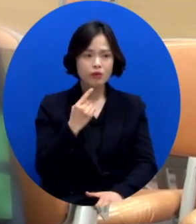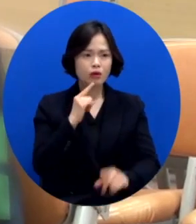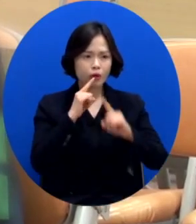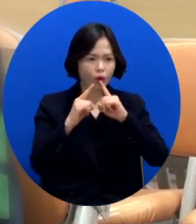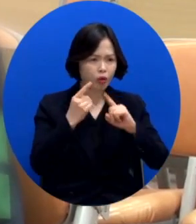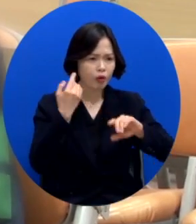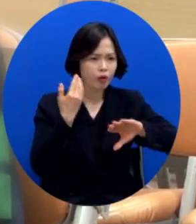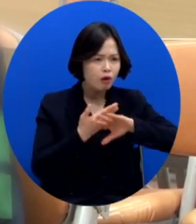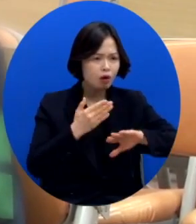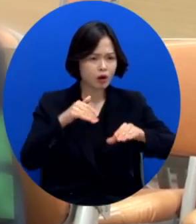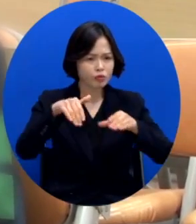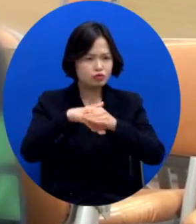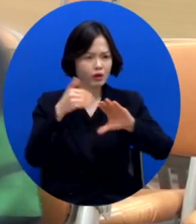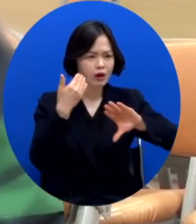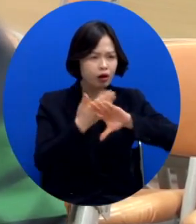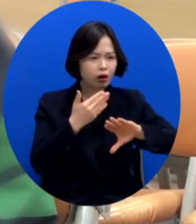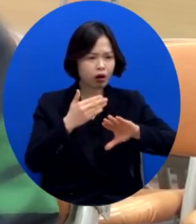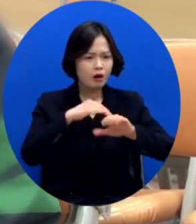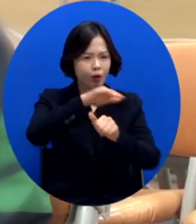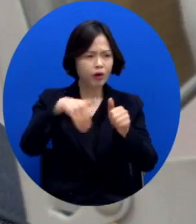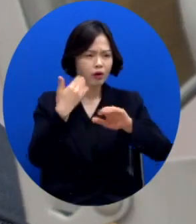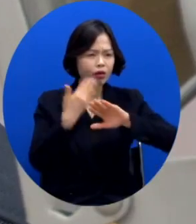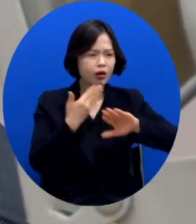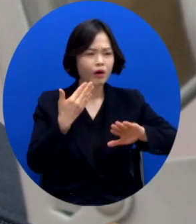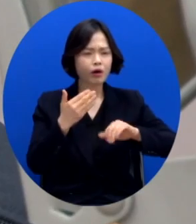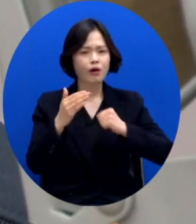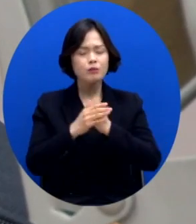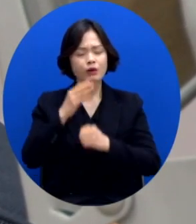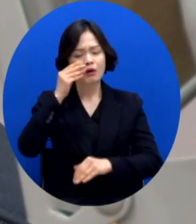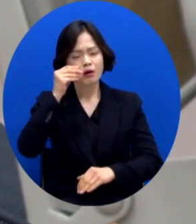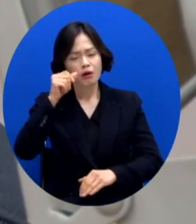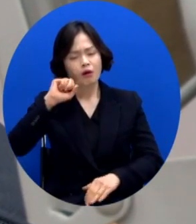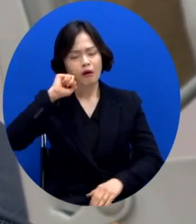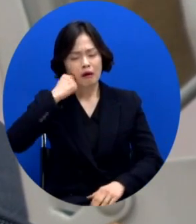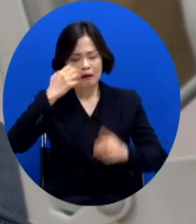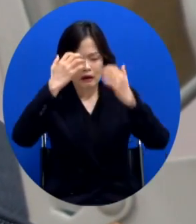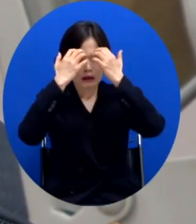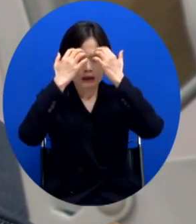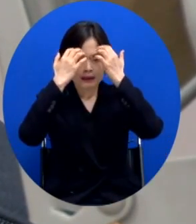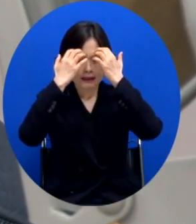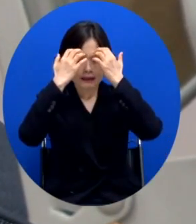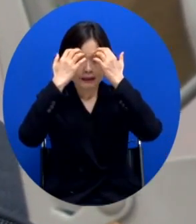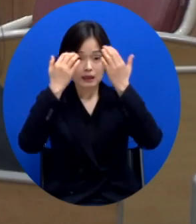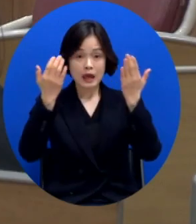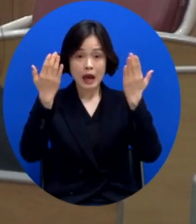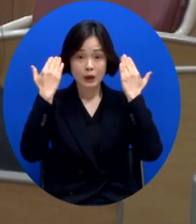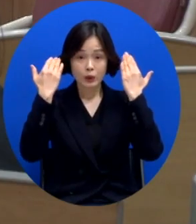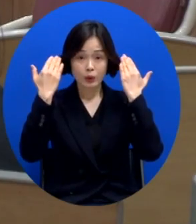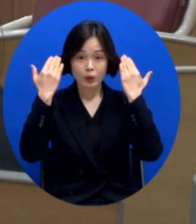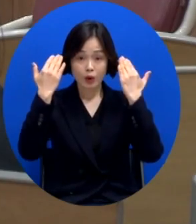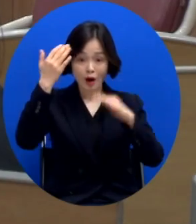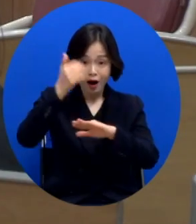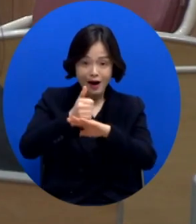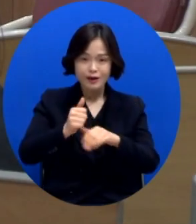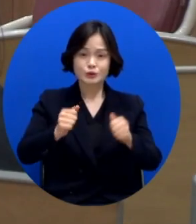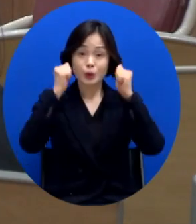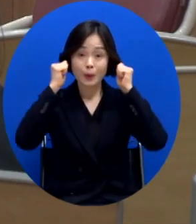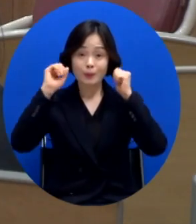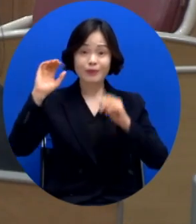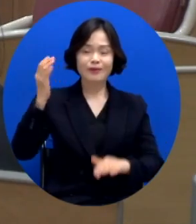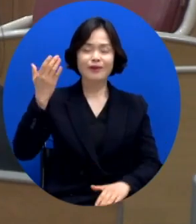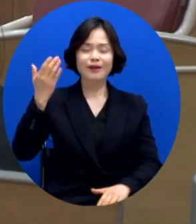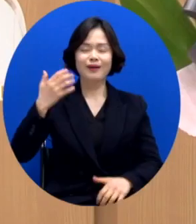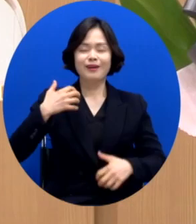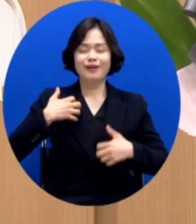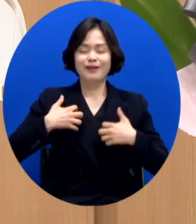사회에 정착하는 데 주변 도움이 절실했던 학생들인 만큼 유독 북받쳐오르는 감정은 억누를 수가